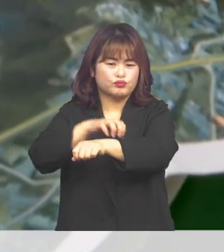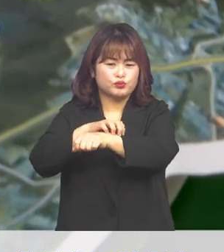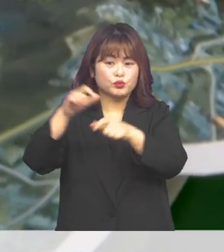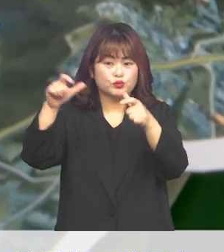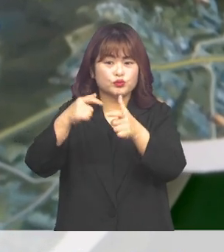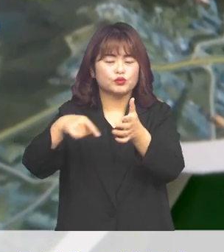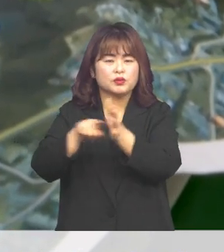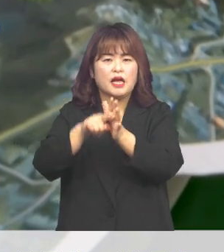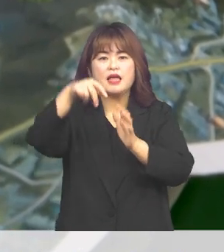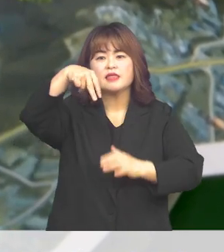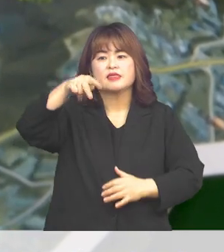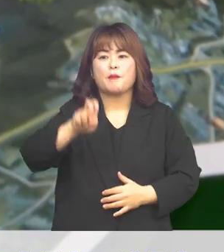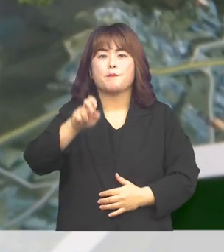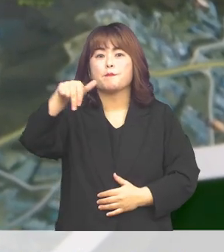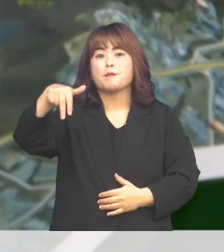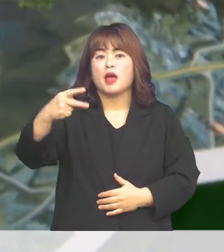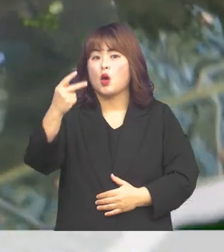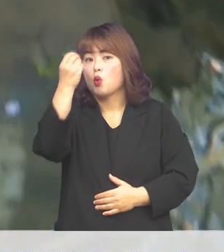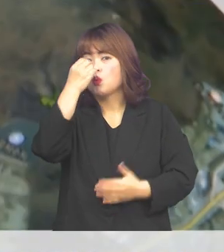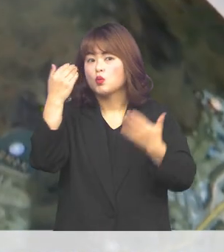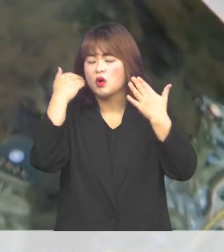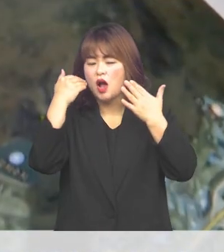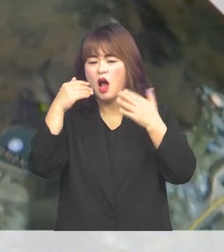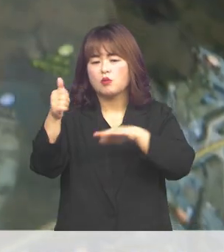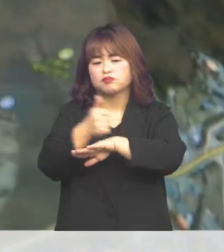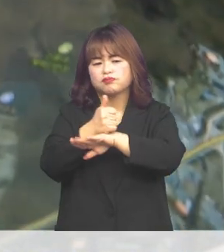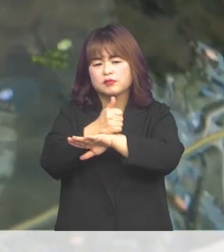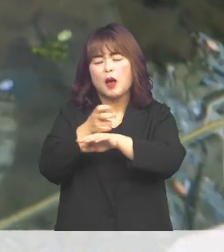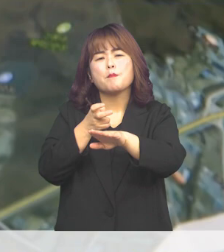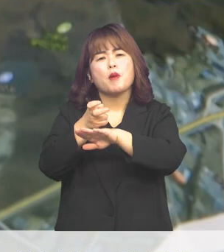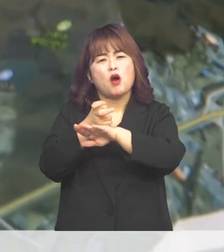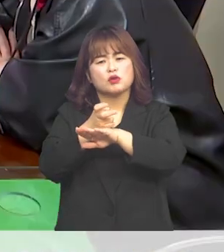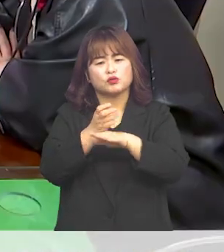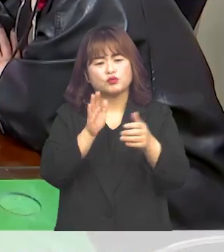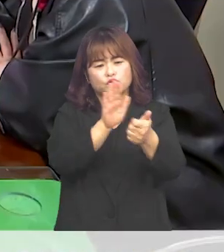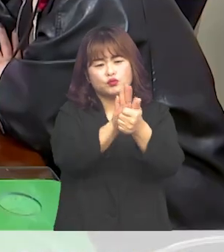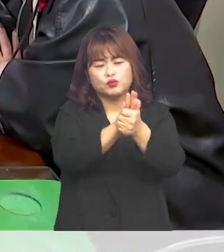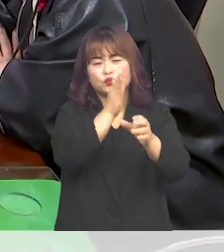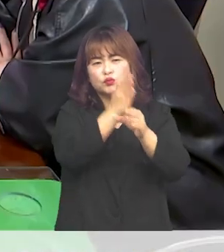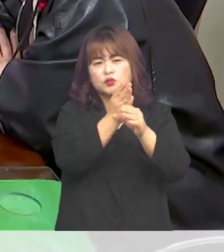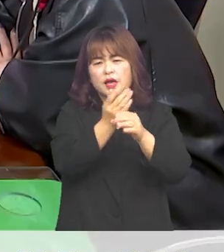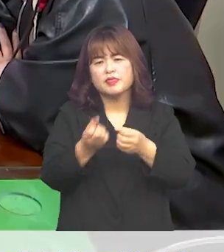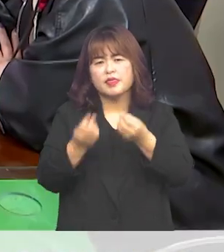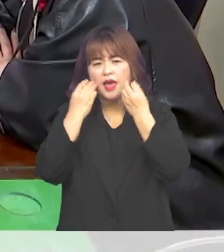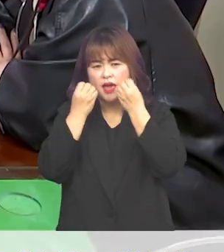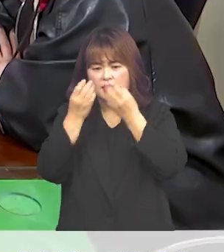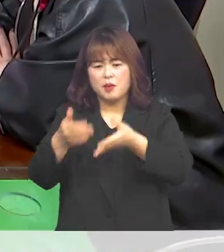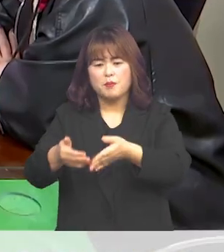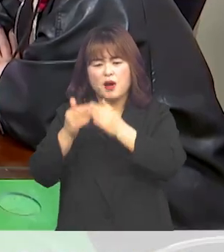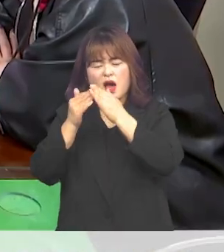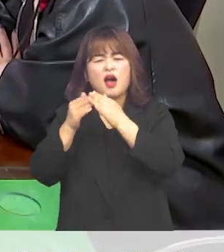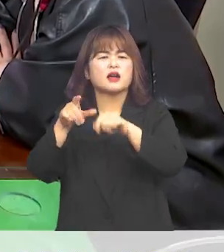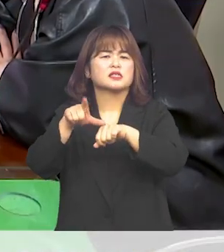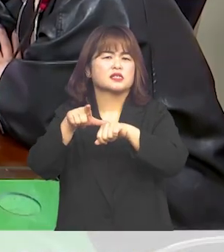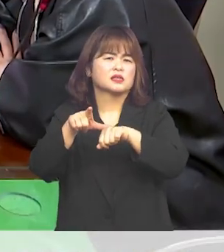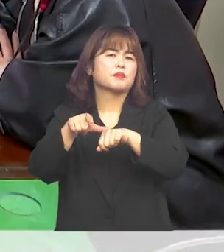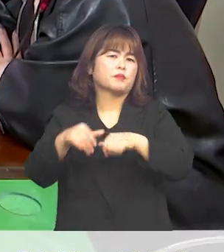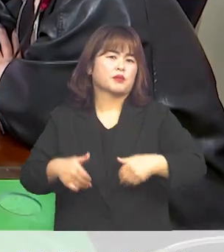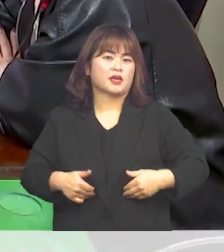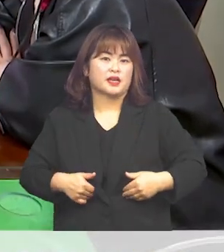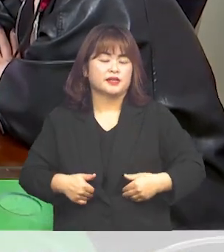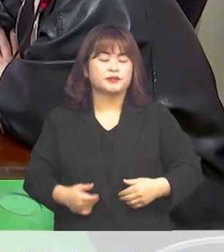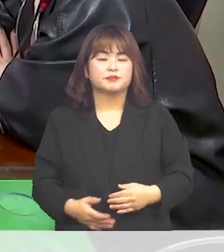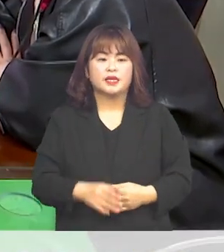현재 시는 용인 3개고의 통학버스를 지원하고 있으며 신설 계획은 시간이 필요하다라고 답했습니다.